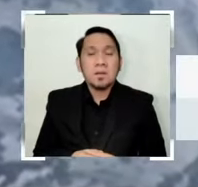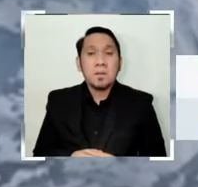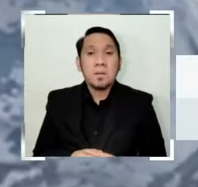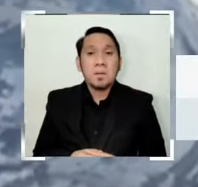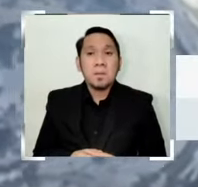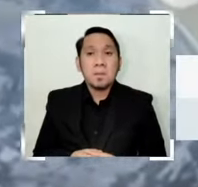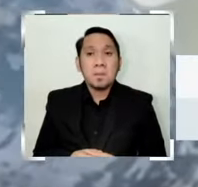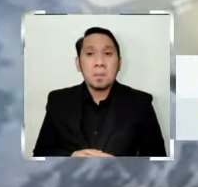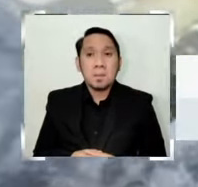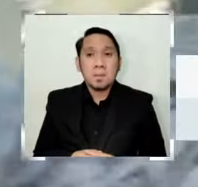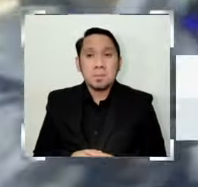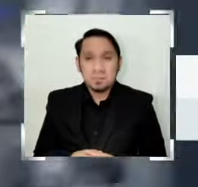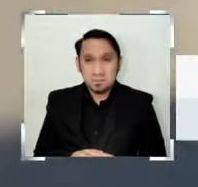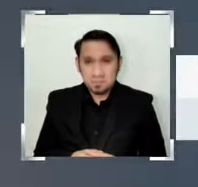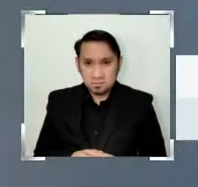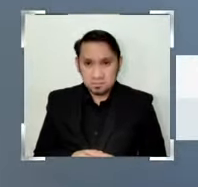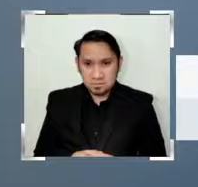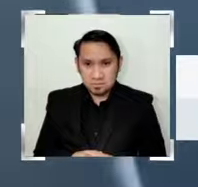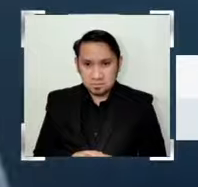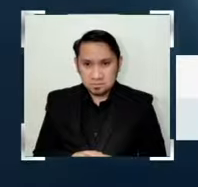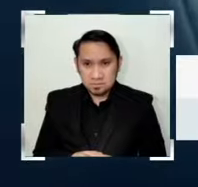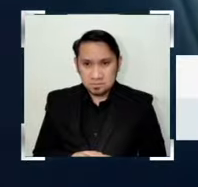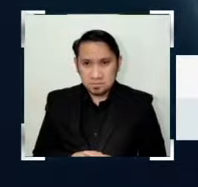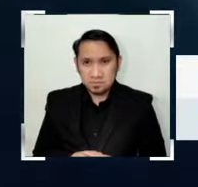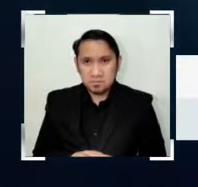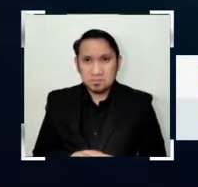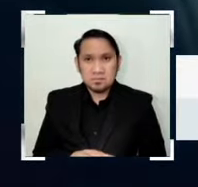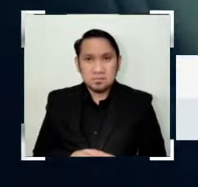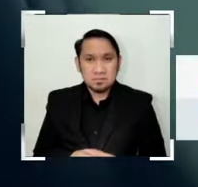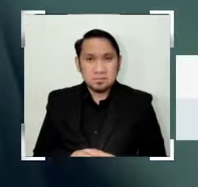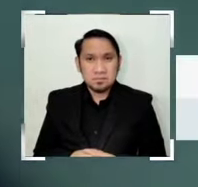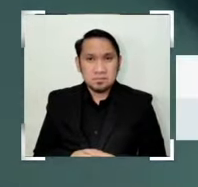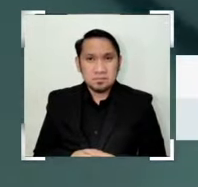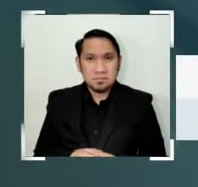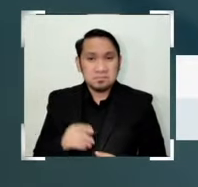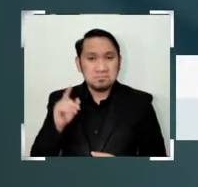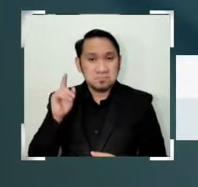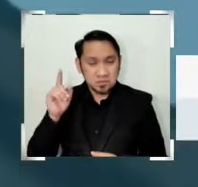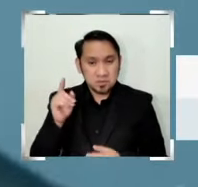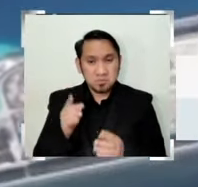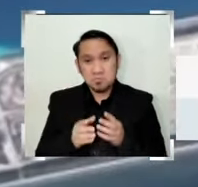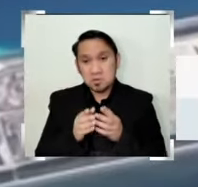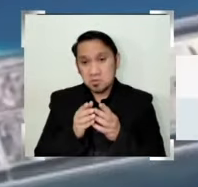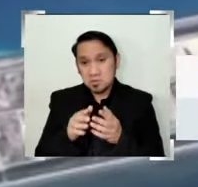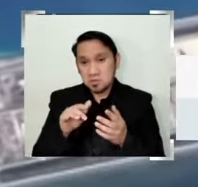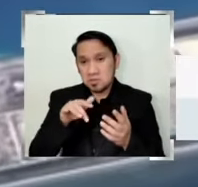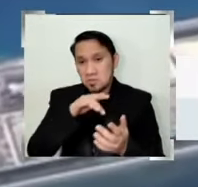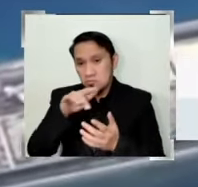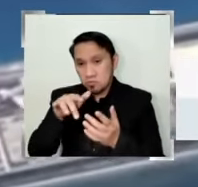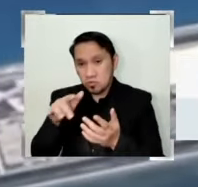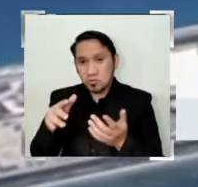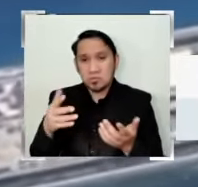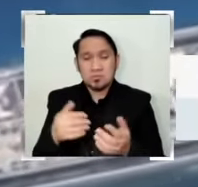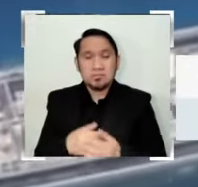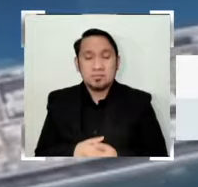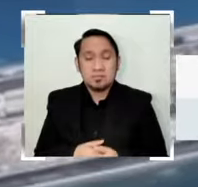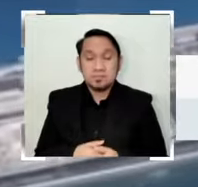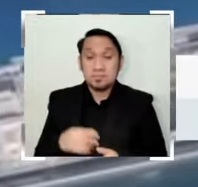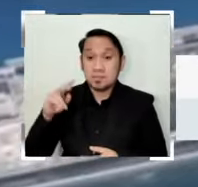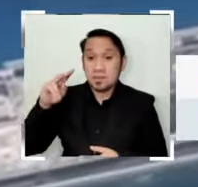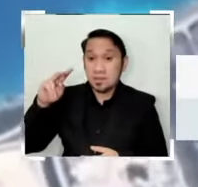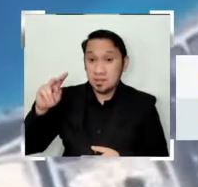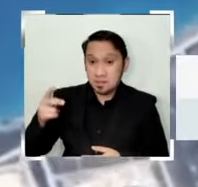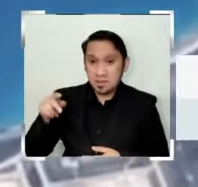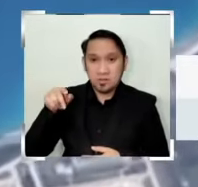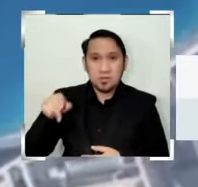vessel. Until now, they are still loitering around the Pag-asa Island. Ikalawa, sa artificial island na